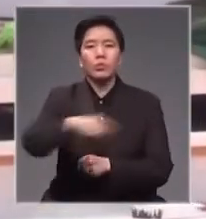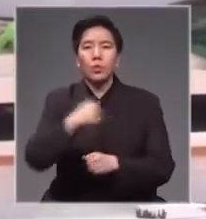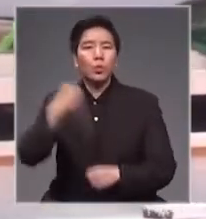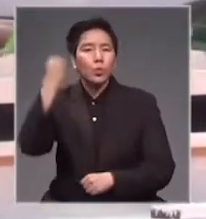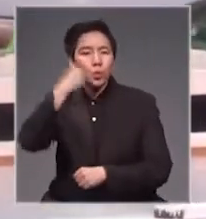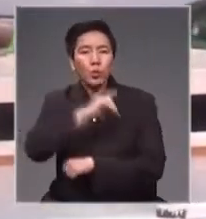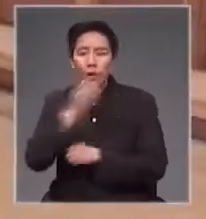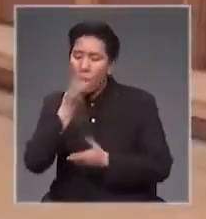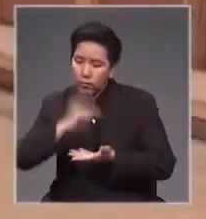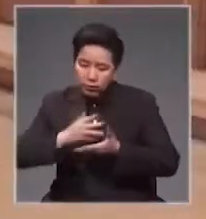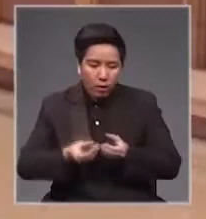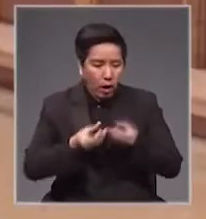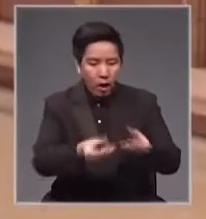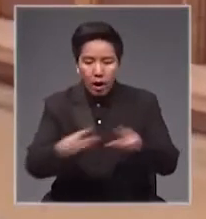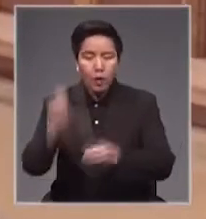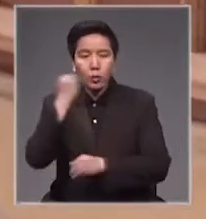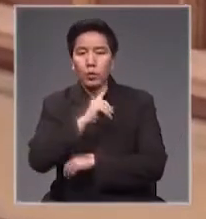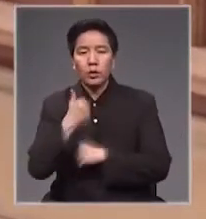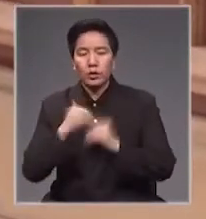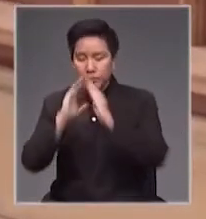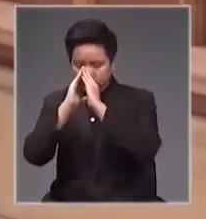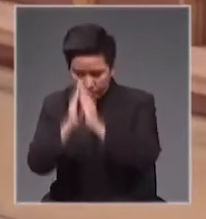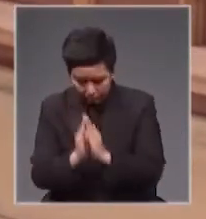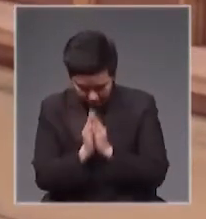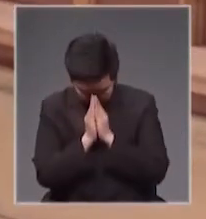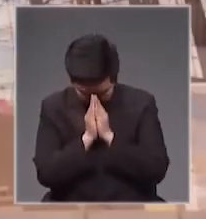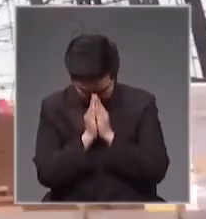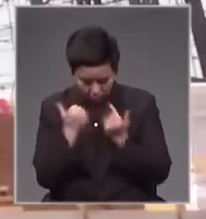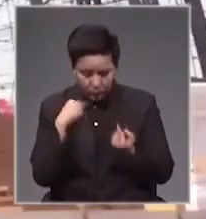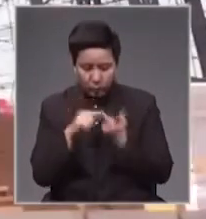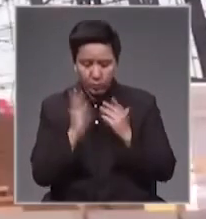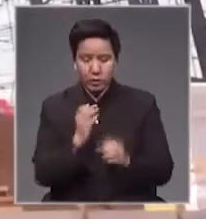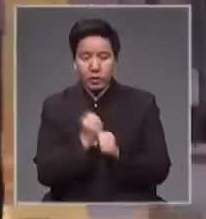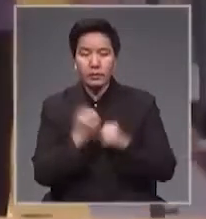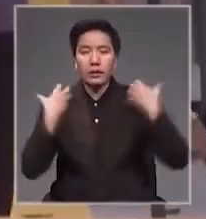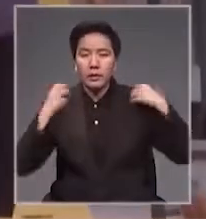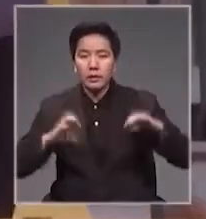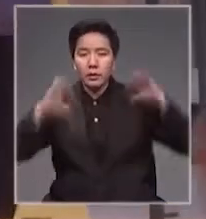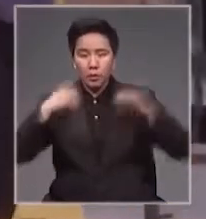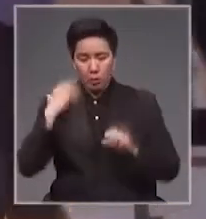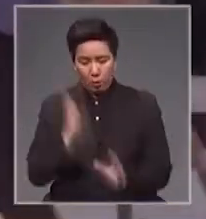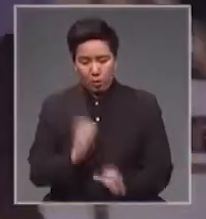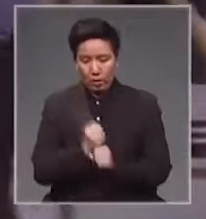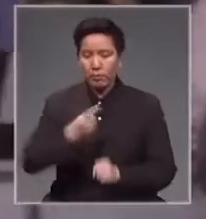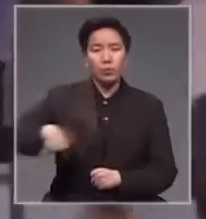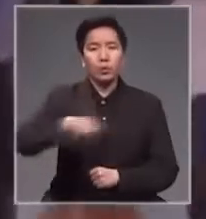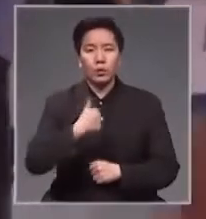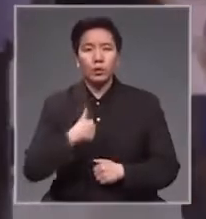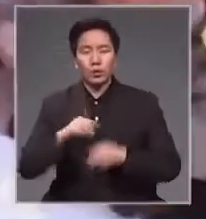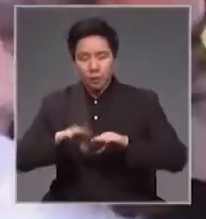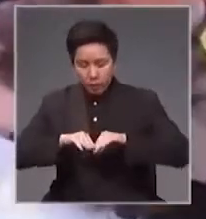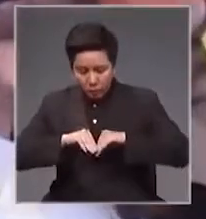นับเป็นพระมหากรุณาคุณอันหาที่สุดมิได้และสร้างขวัญกำลังใจต่อข้าราชการเจ้าหน้าที่และจิตอาสาอย่างล้นพ้น